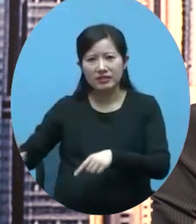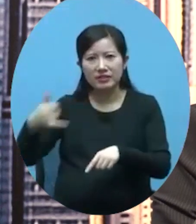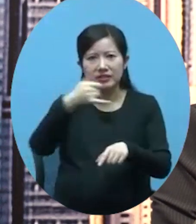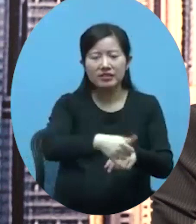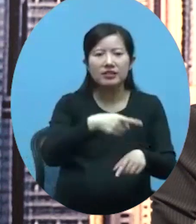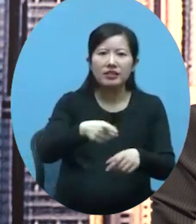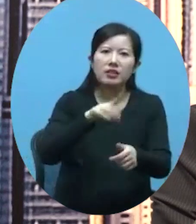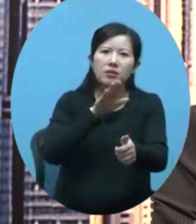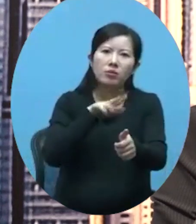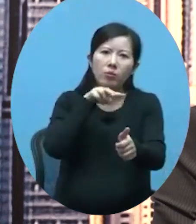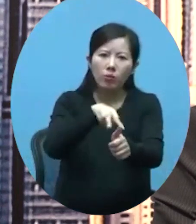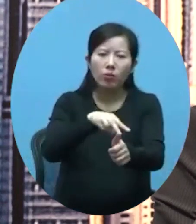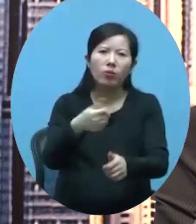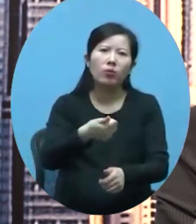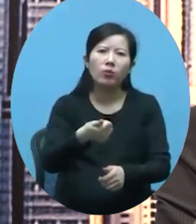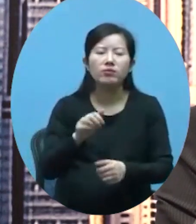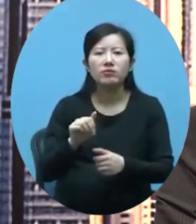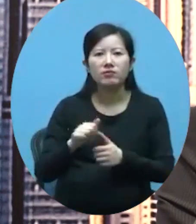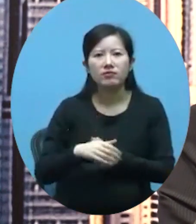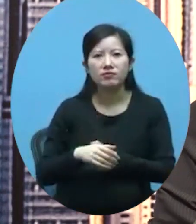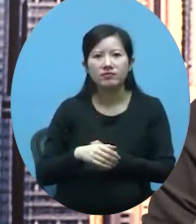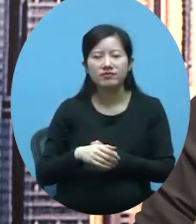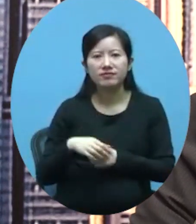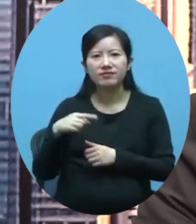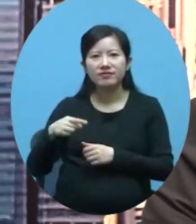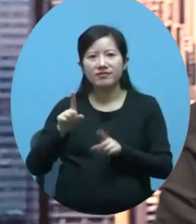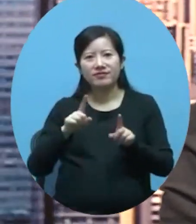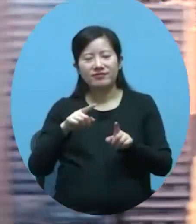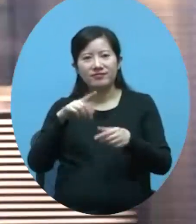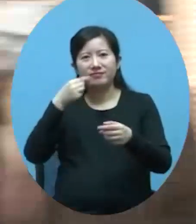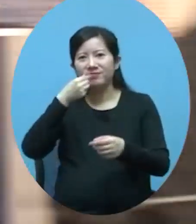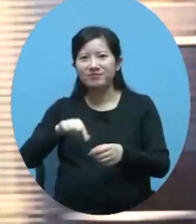好一点的服务关于接触者那里